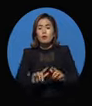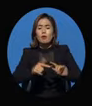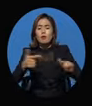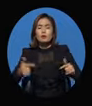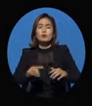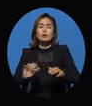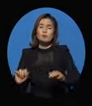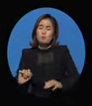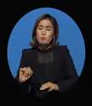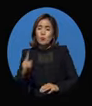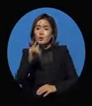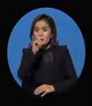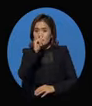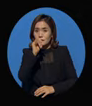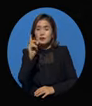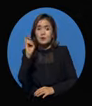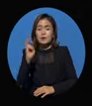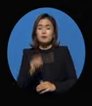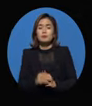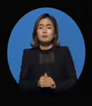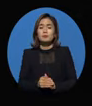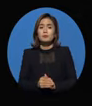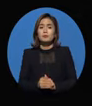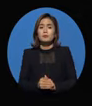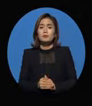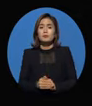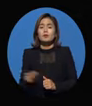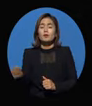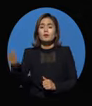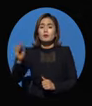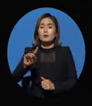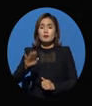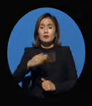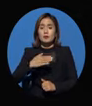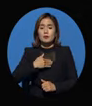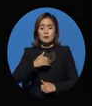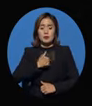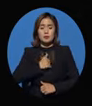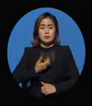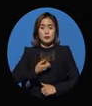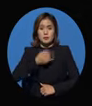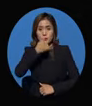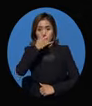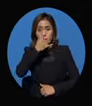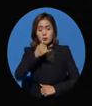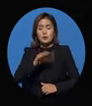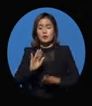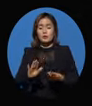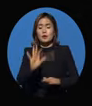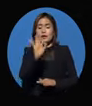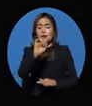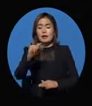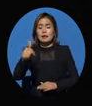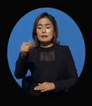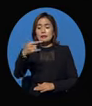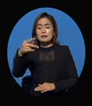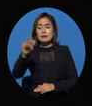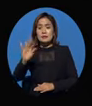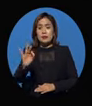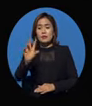물론 다른 원인이 같이 있었겠지요 그러나 나는 그런 자부심을 가지고 있고 당시 아니 정 이재명